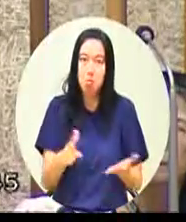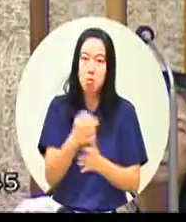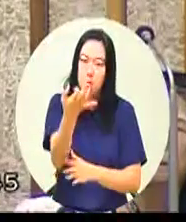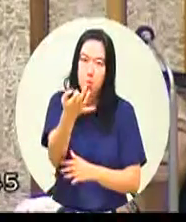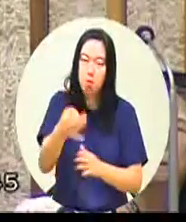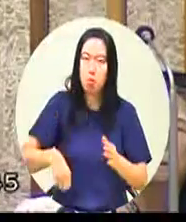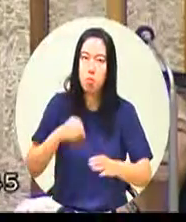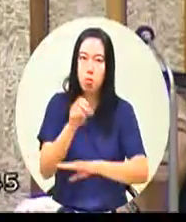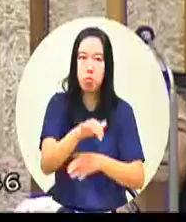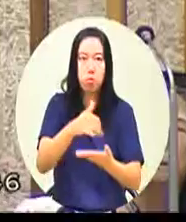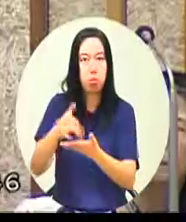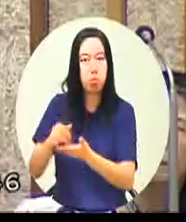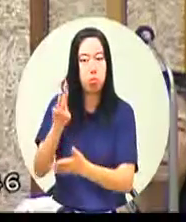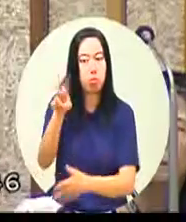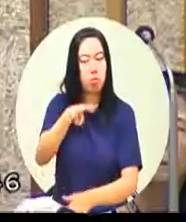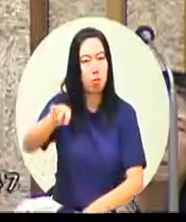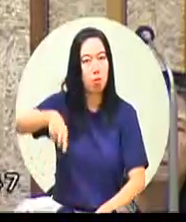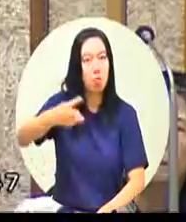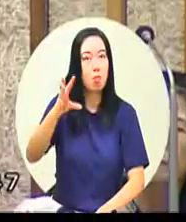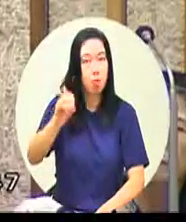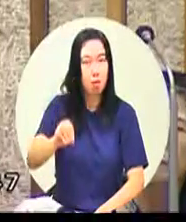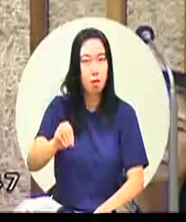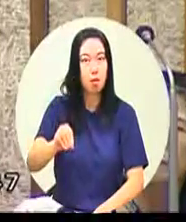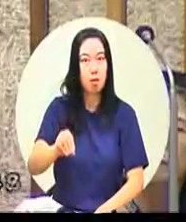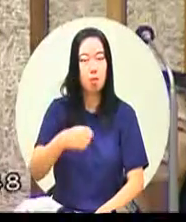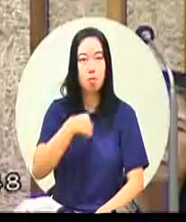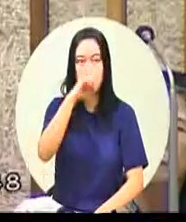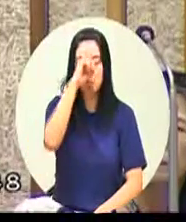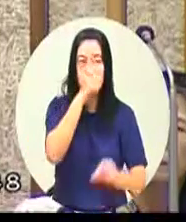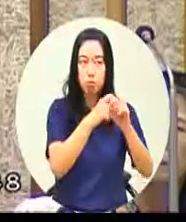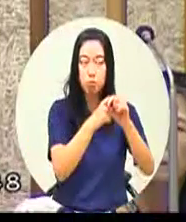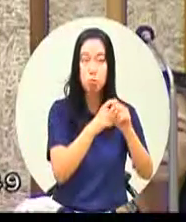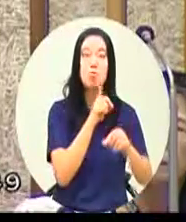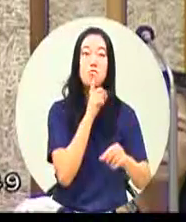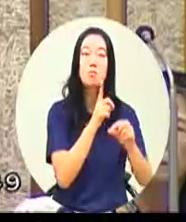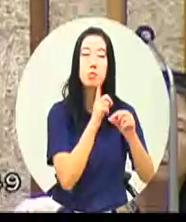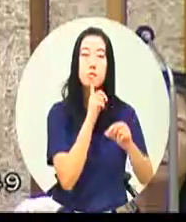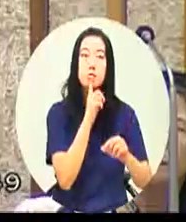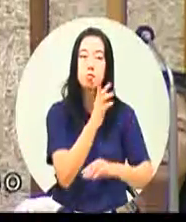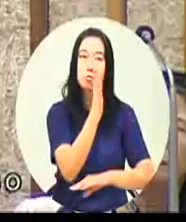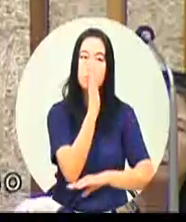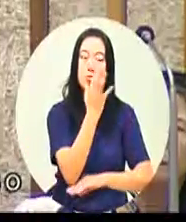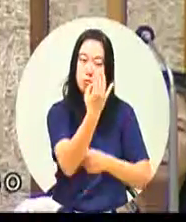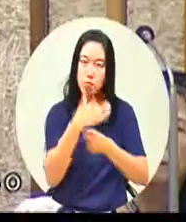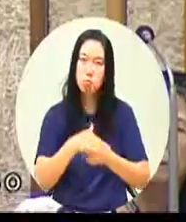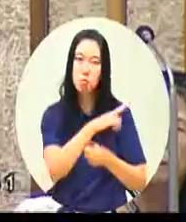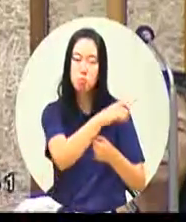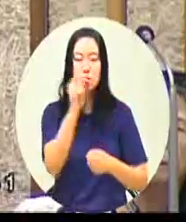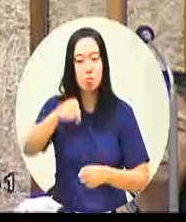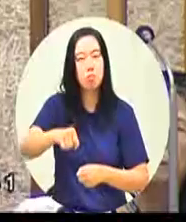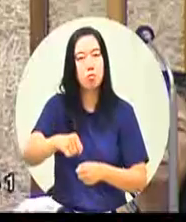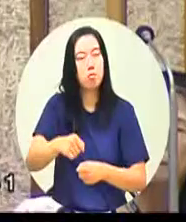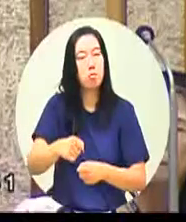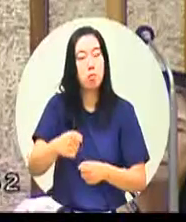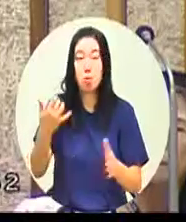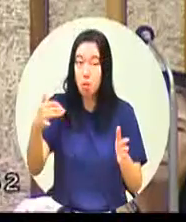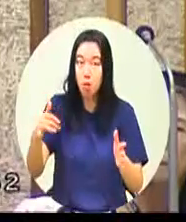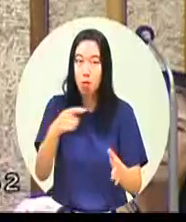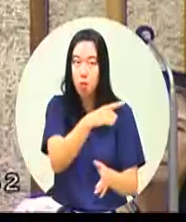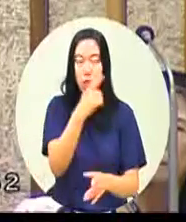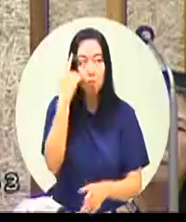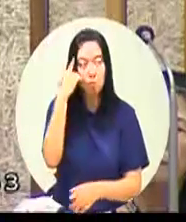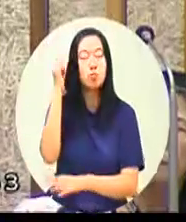要到2300万，我们是希望那个中央能够给我们补助了。 他核定了没有？中 央还没有，他现在只是说原则上他支